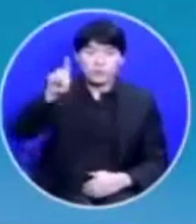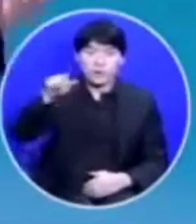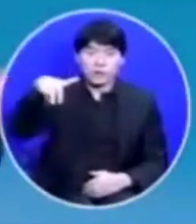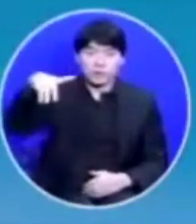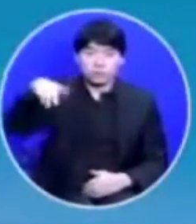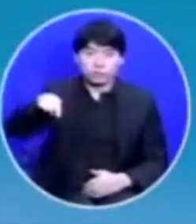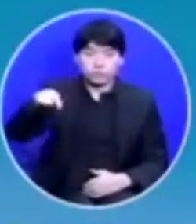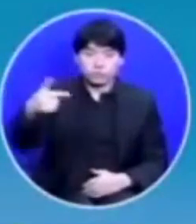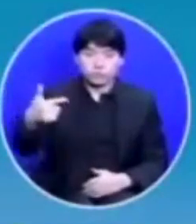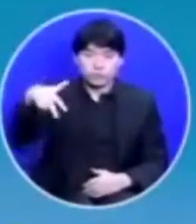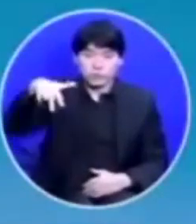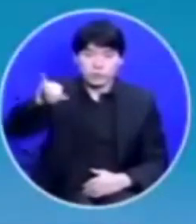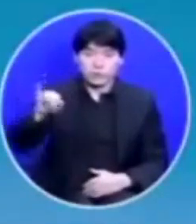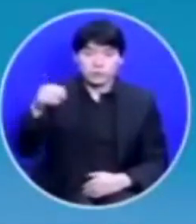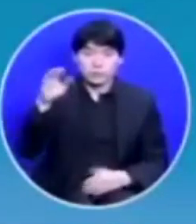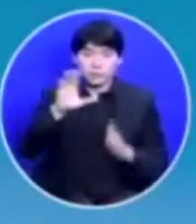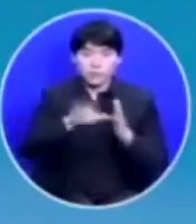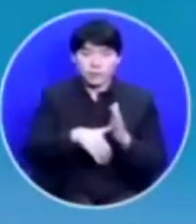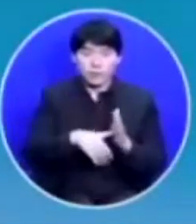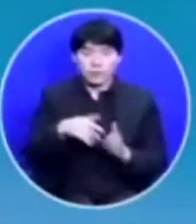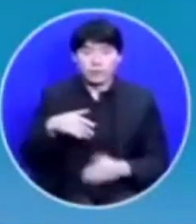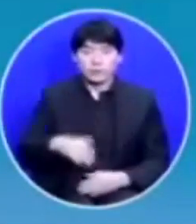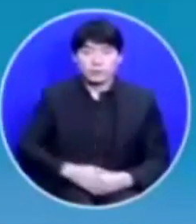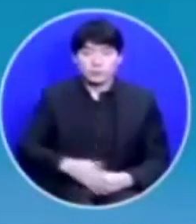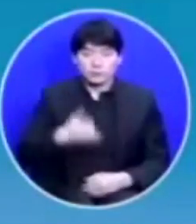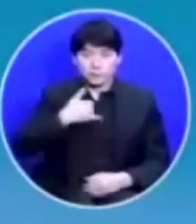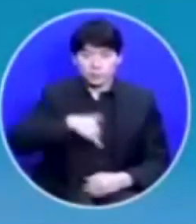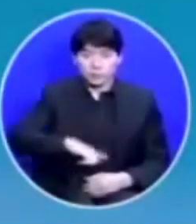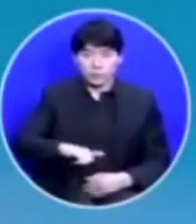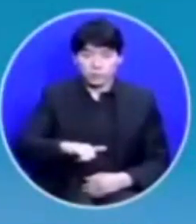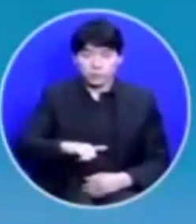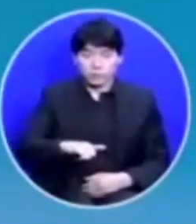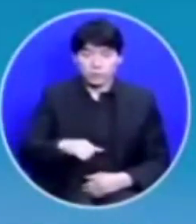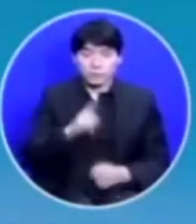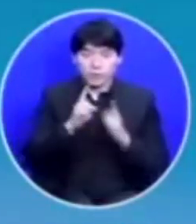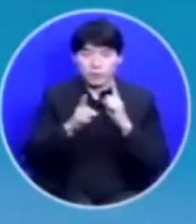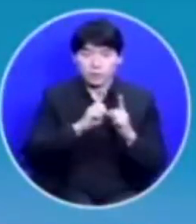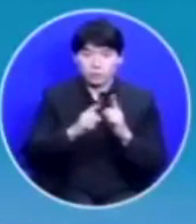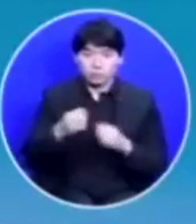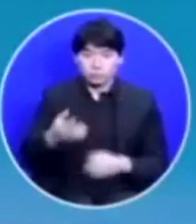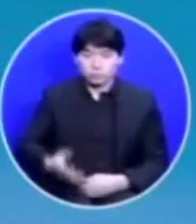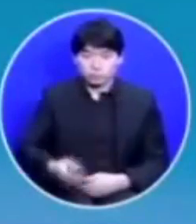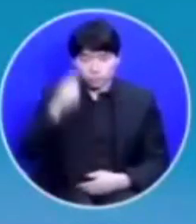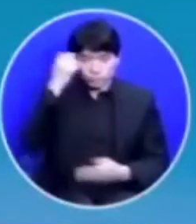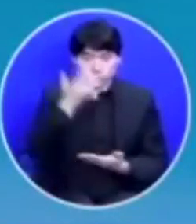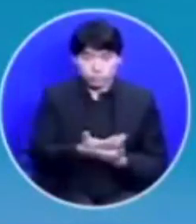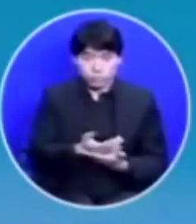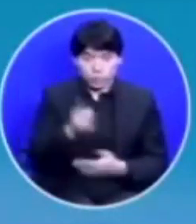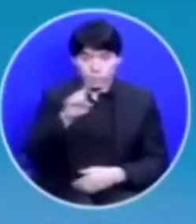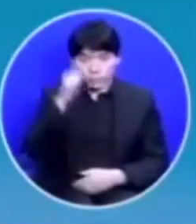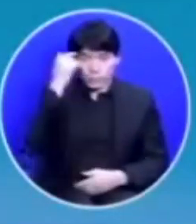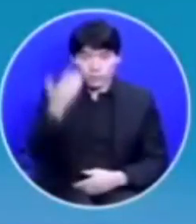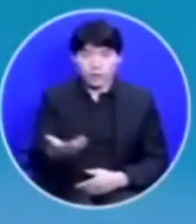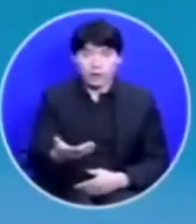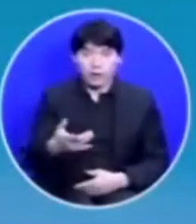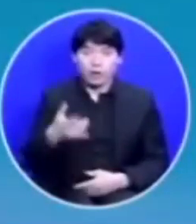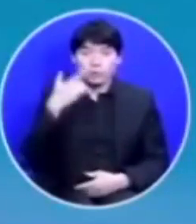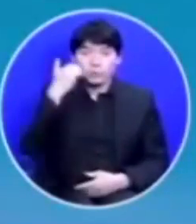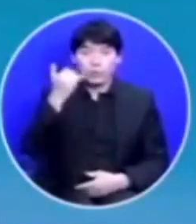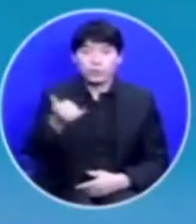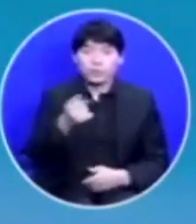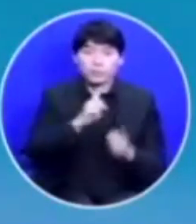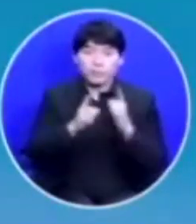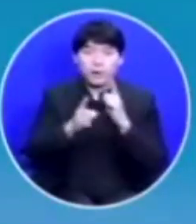말을 다 할 때가 되면 무슨 말이 여러분들에게 충격이 됩니까 부모님이 말로 가르쳤던